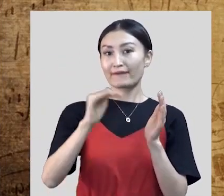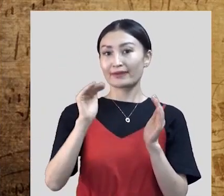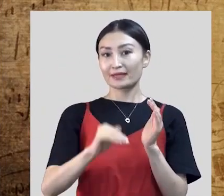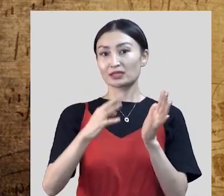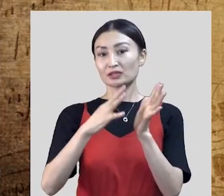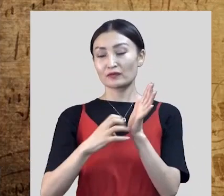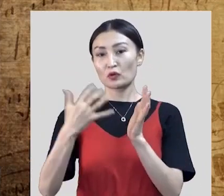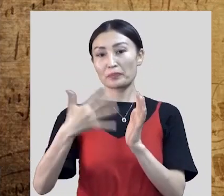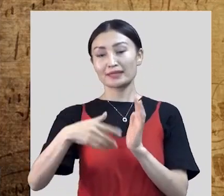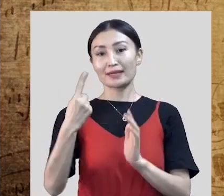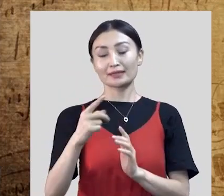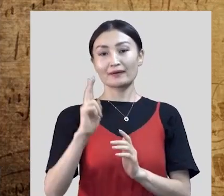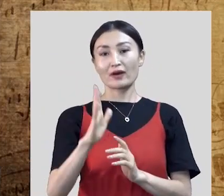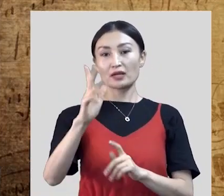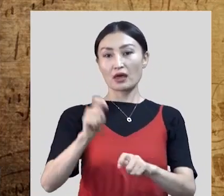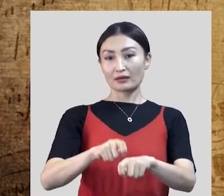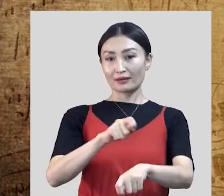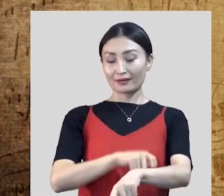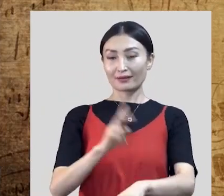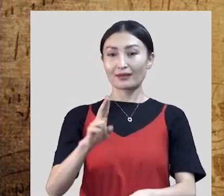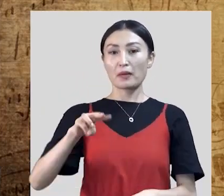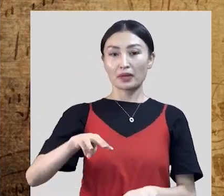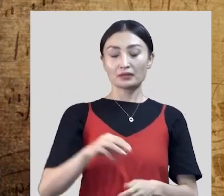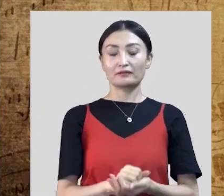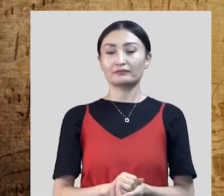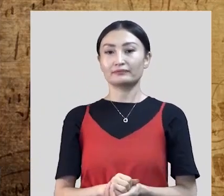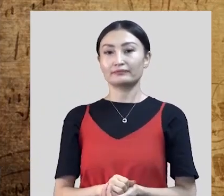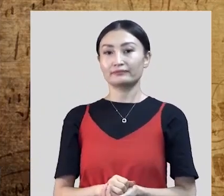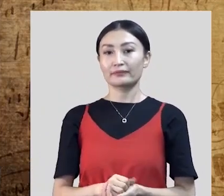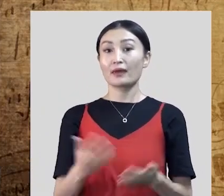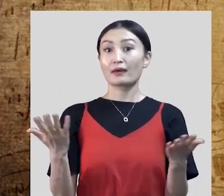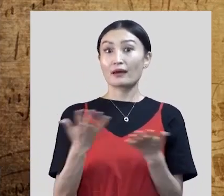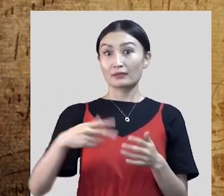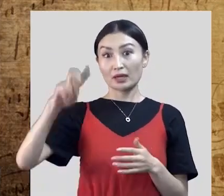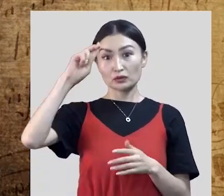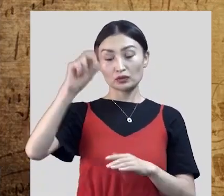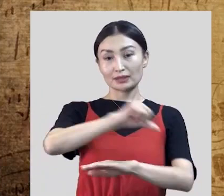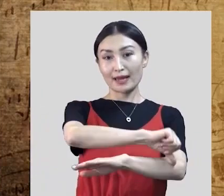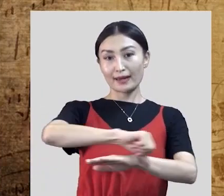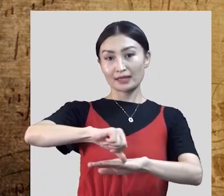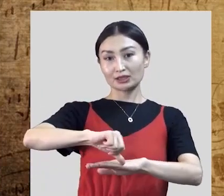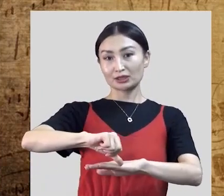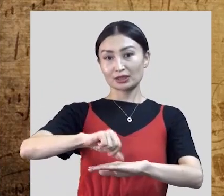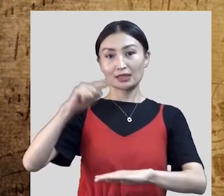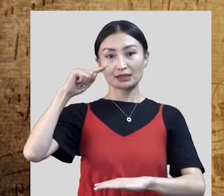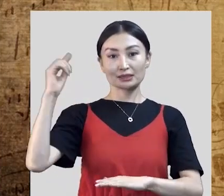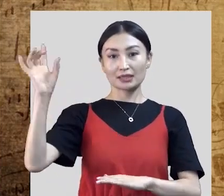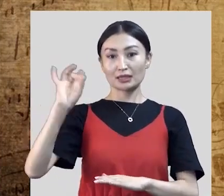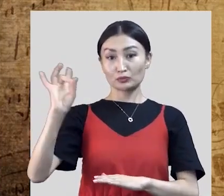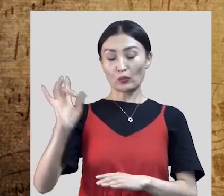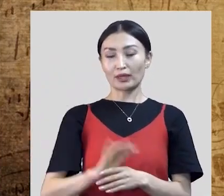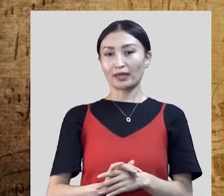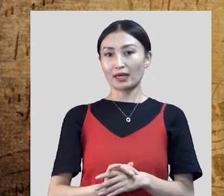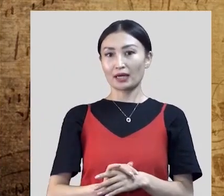199 951 квадратных километров. С какими государствами граничит Кыргызская